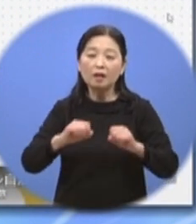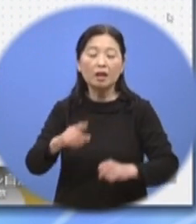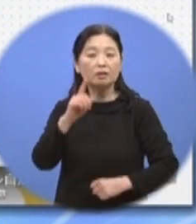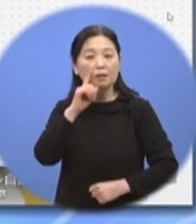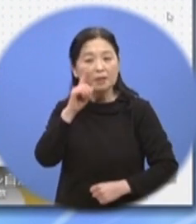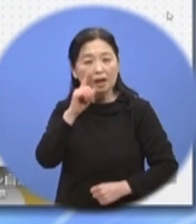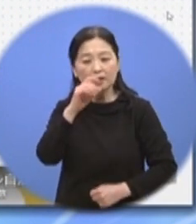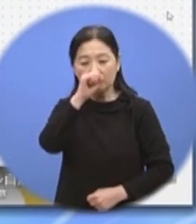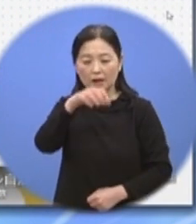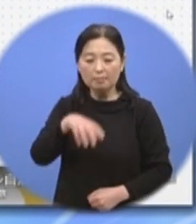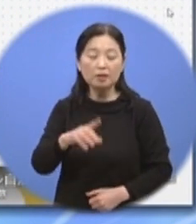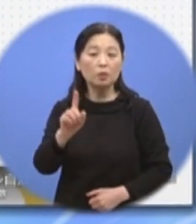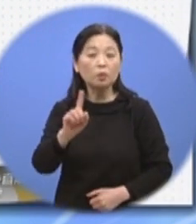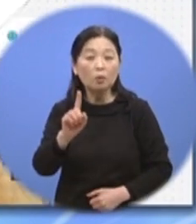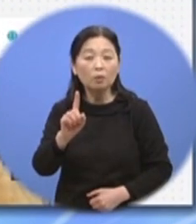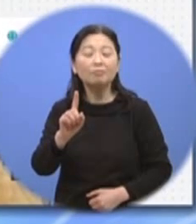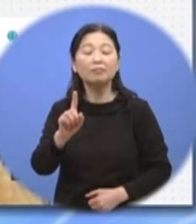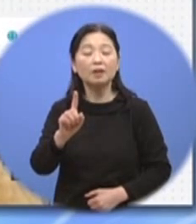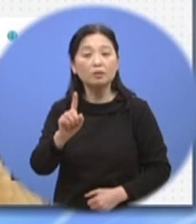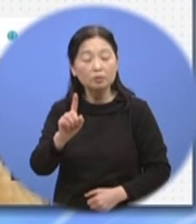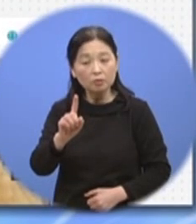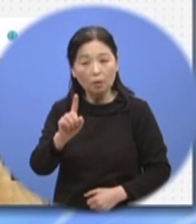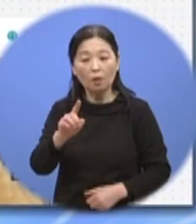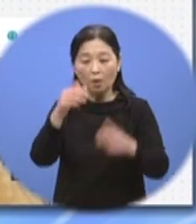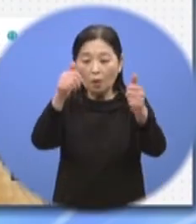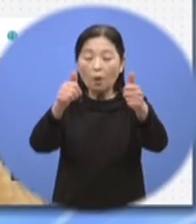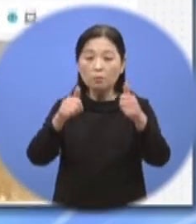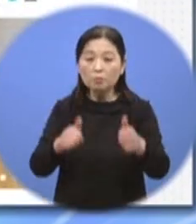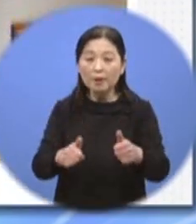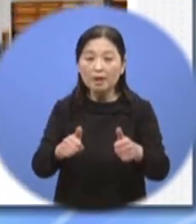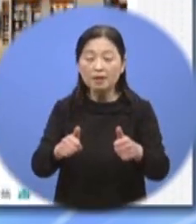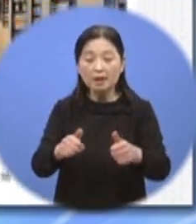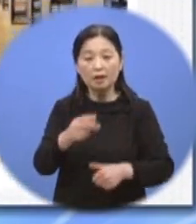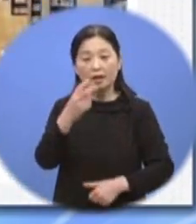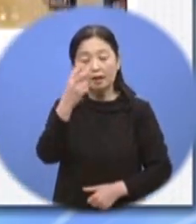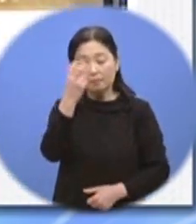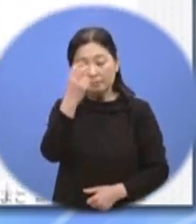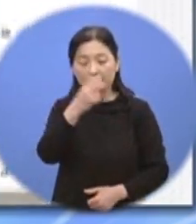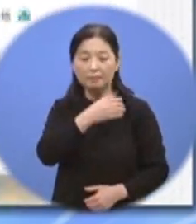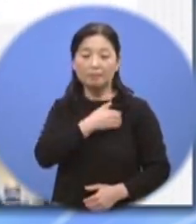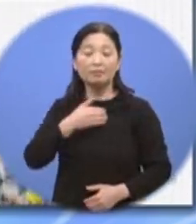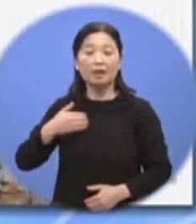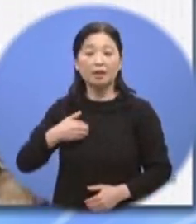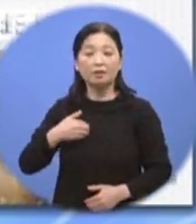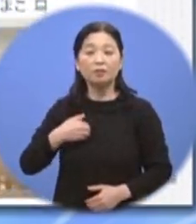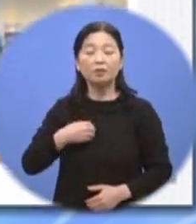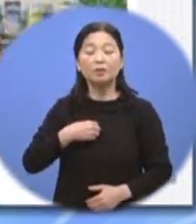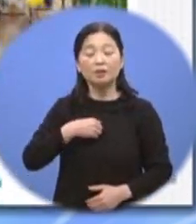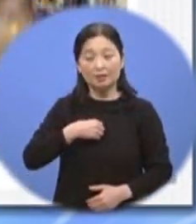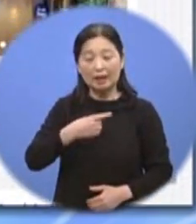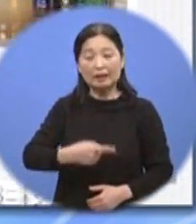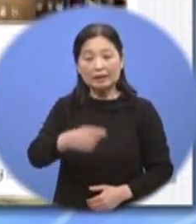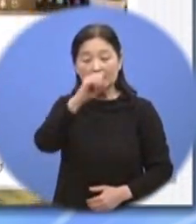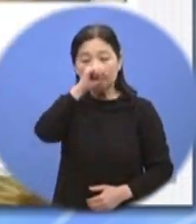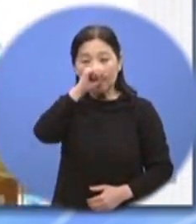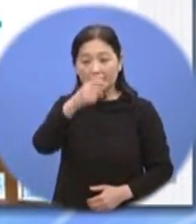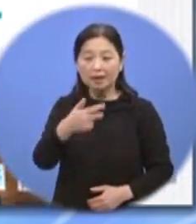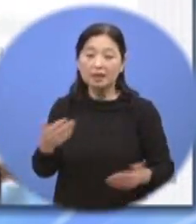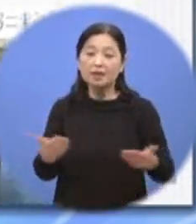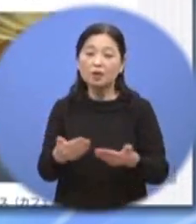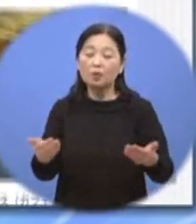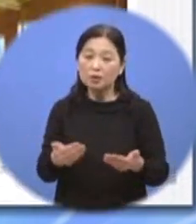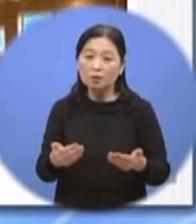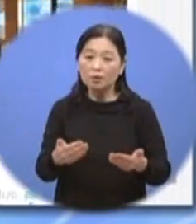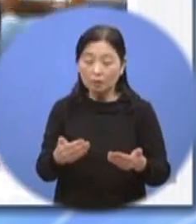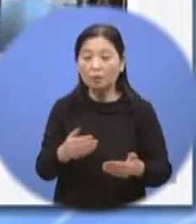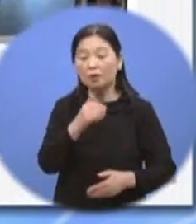歌山県のホームページで一覧で見て一番ベストな施設をご利用いただける、そういった形で今、和歌山県のホームページで事